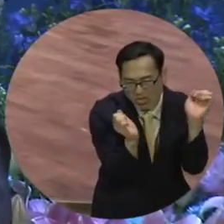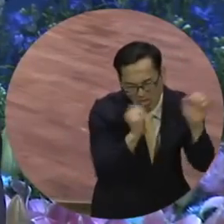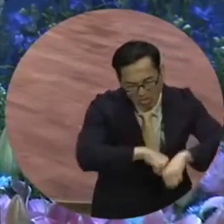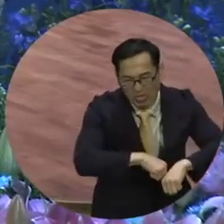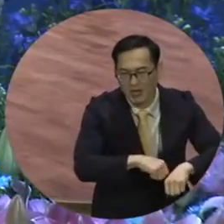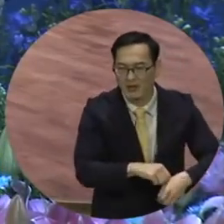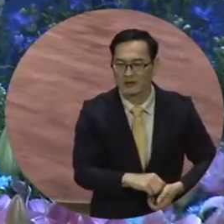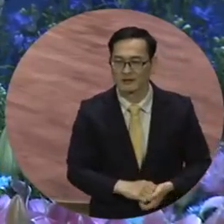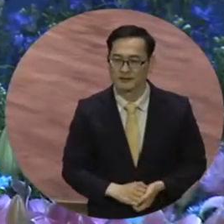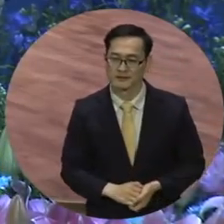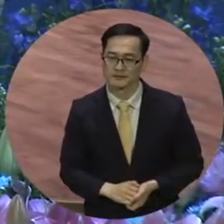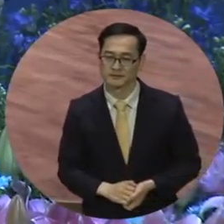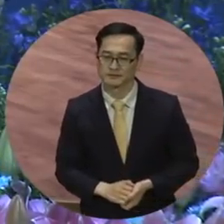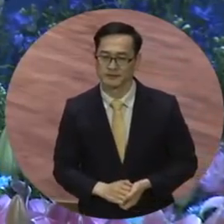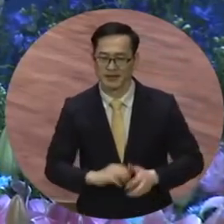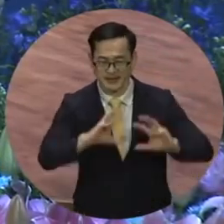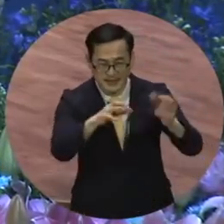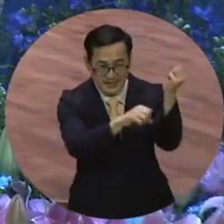세상 기준의 성공이 아니라